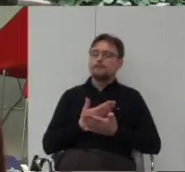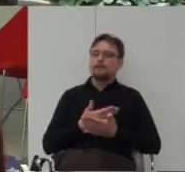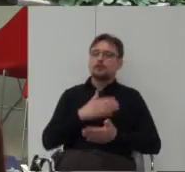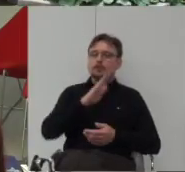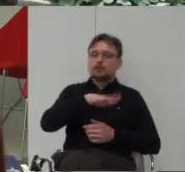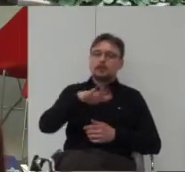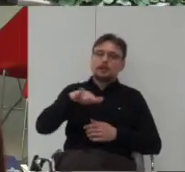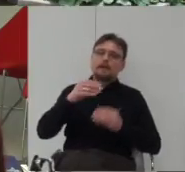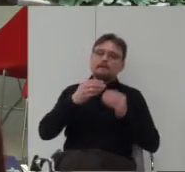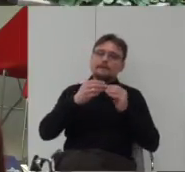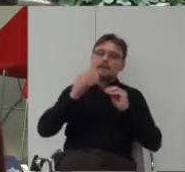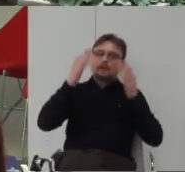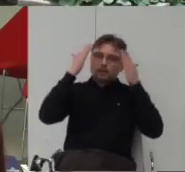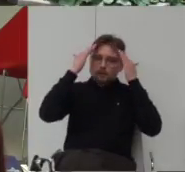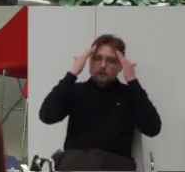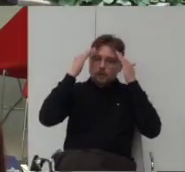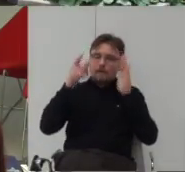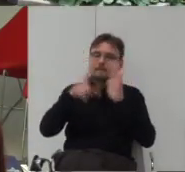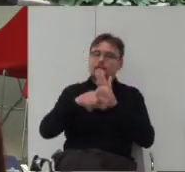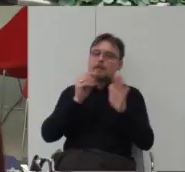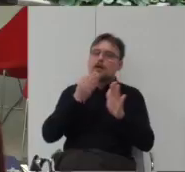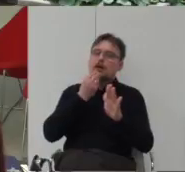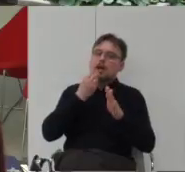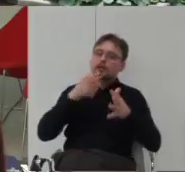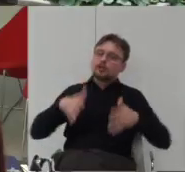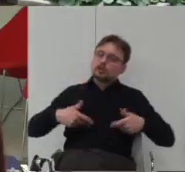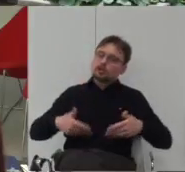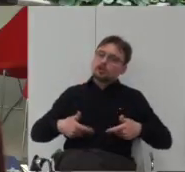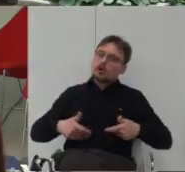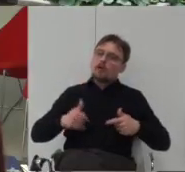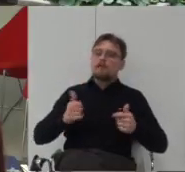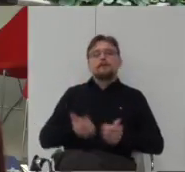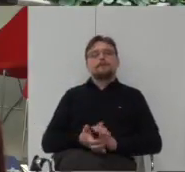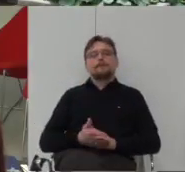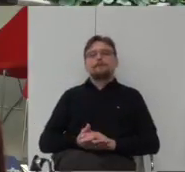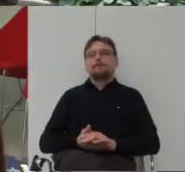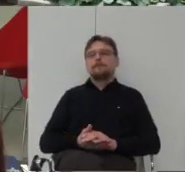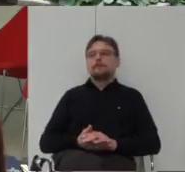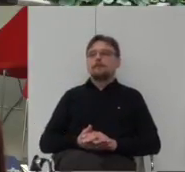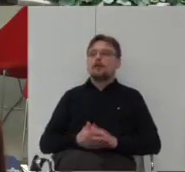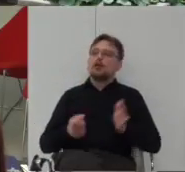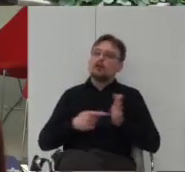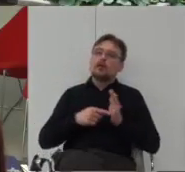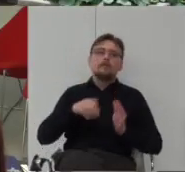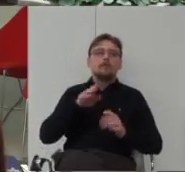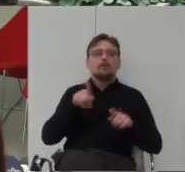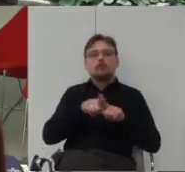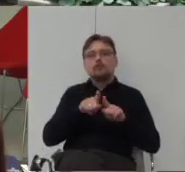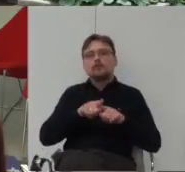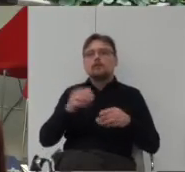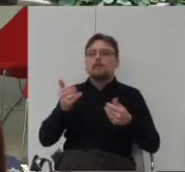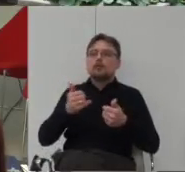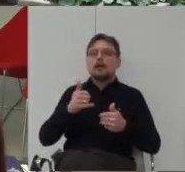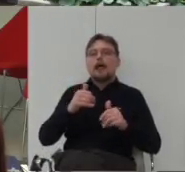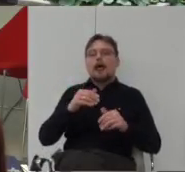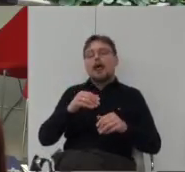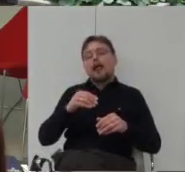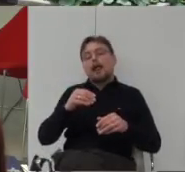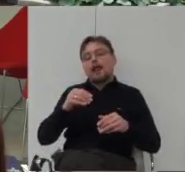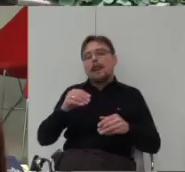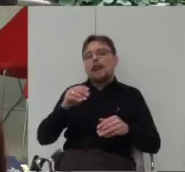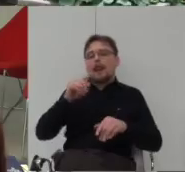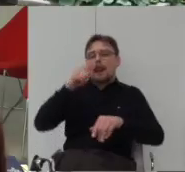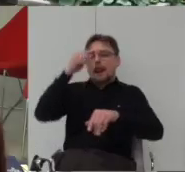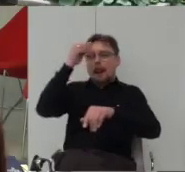do bardziej świadomego po prostu jedzenia i poprawia ich zdrowie i to funkcjonuje też jako lekcje WF-u i spędzenie czasu na